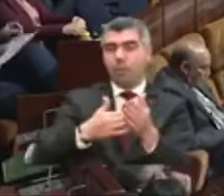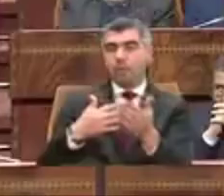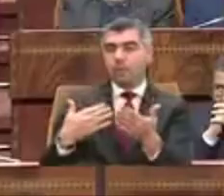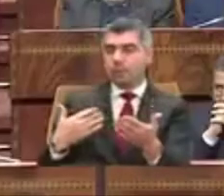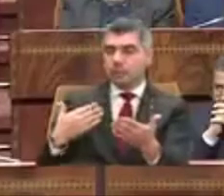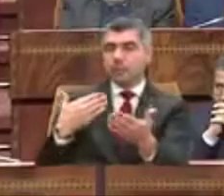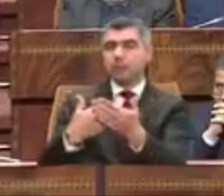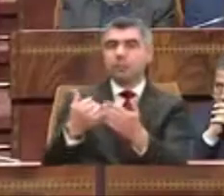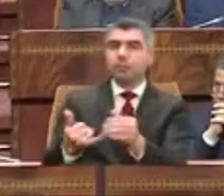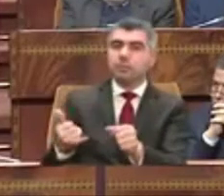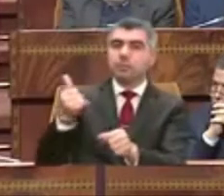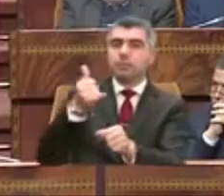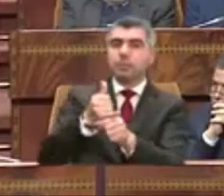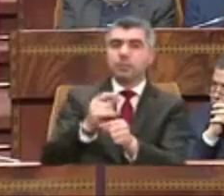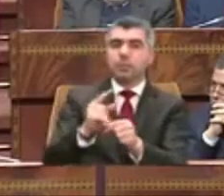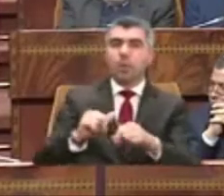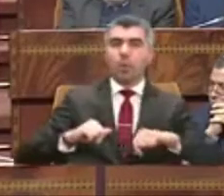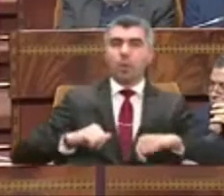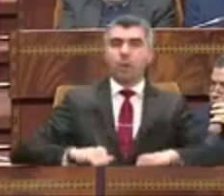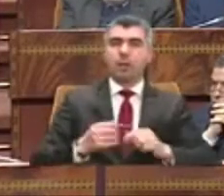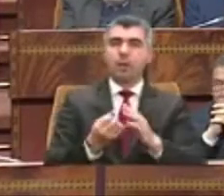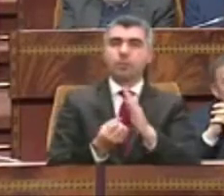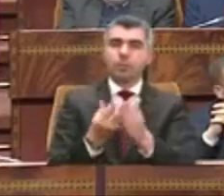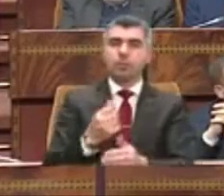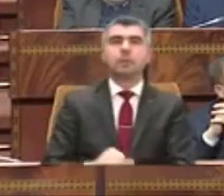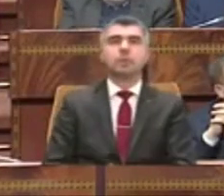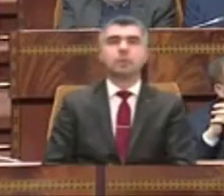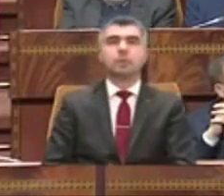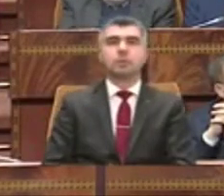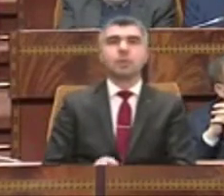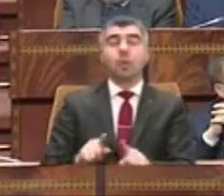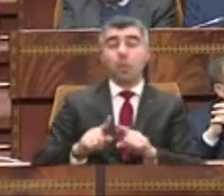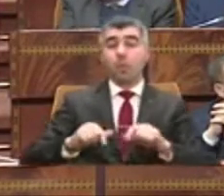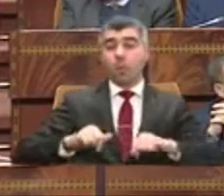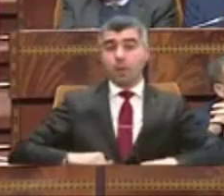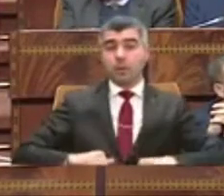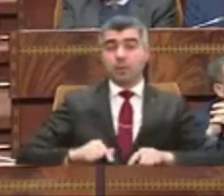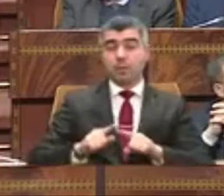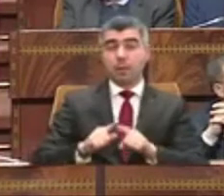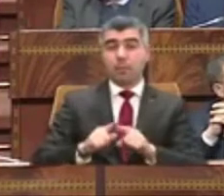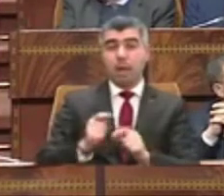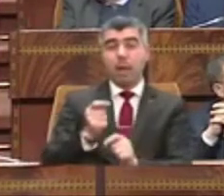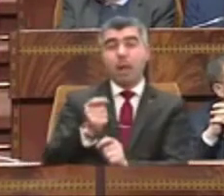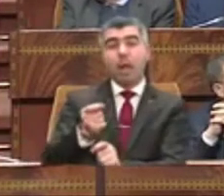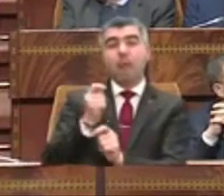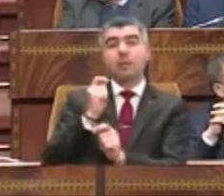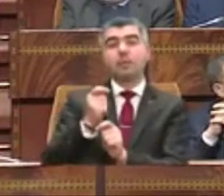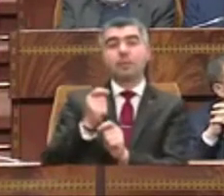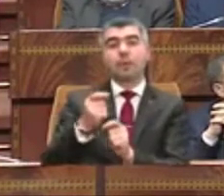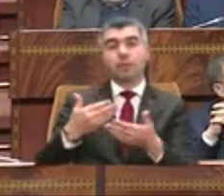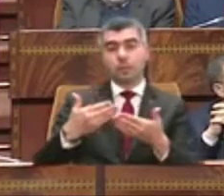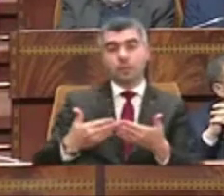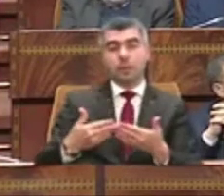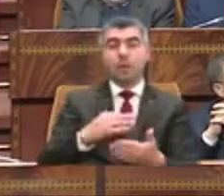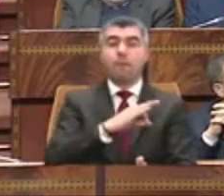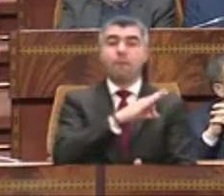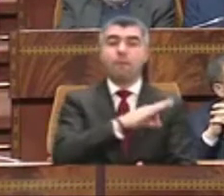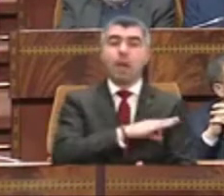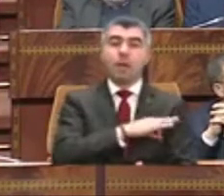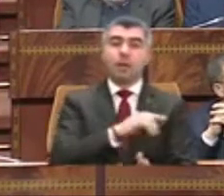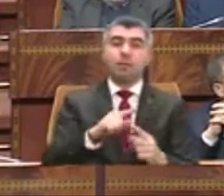توليكم مسؤوليه داخل الوزاره. سيد الوزير، اليوم اقليم اسفي اللي اليوم ما استفدش من برنامج